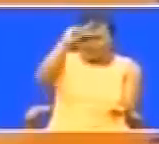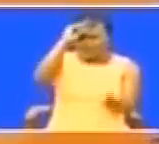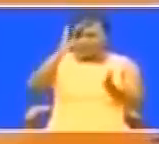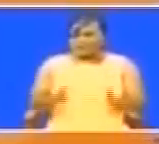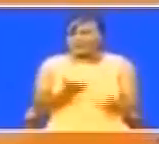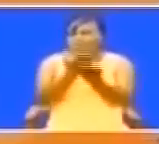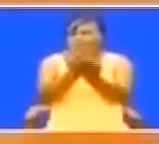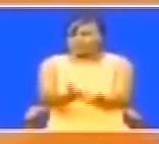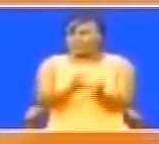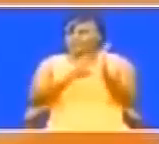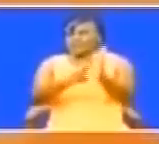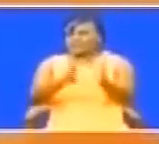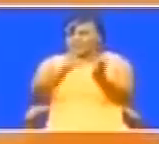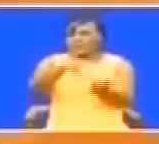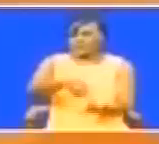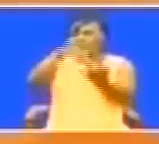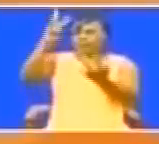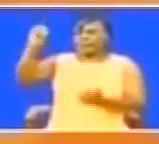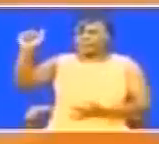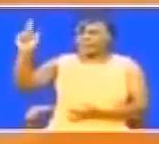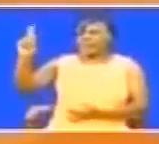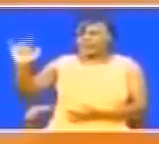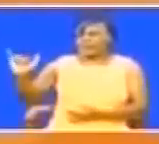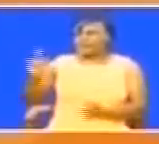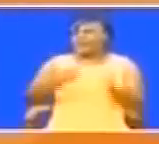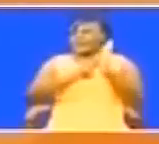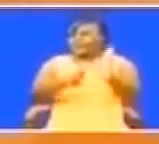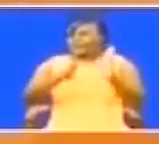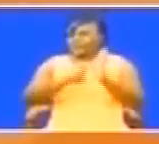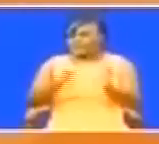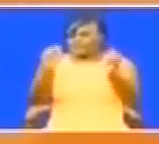imewasilishwa na mwakilishi maalum Mary Waithera. Wawakilishi